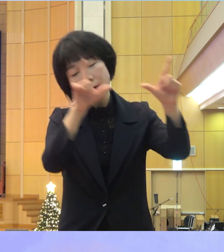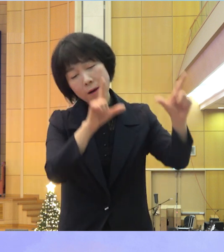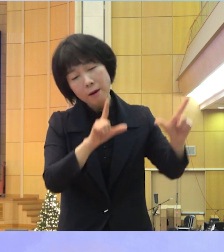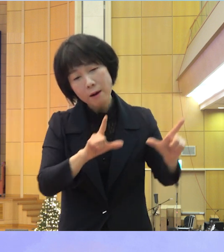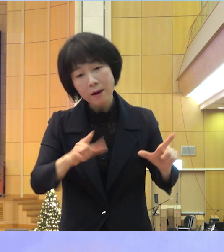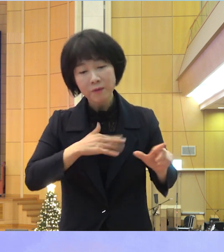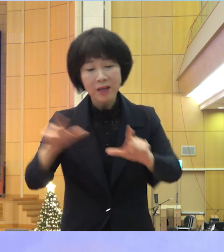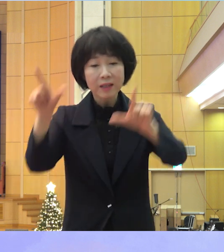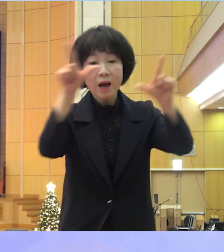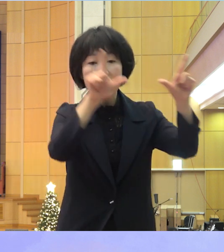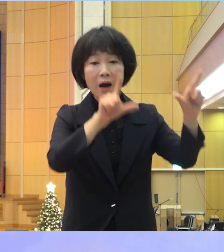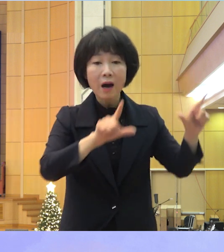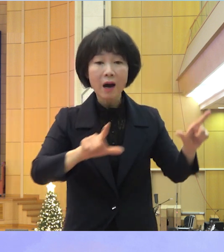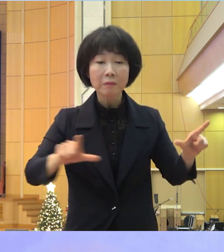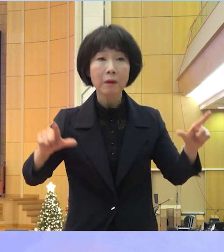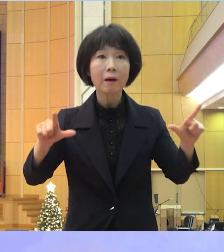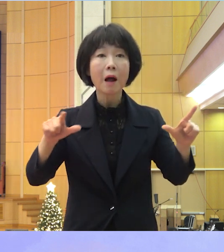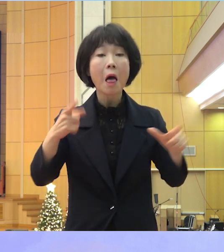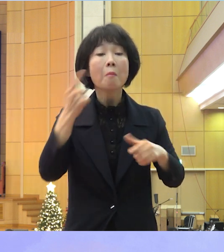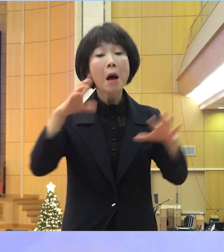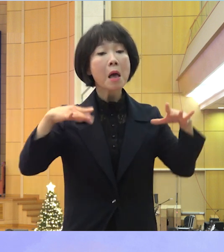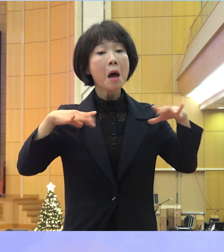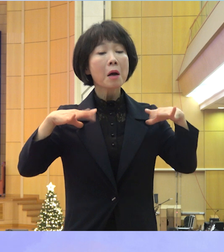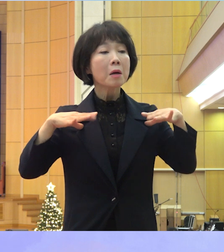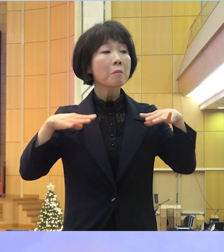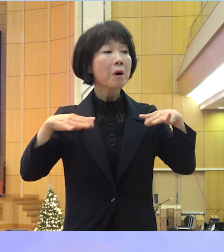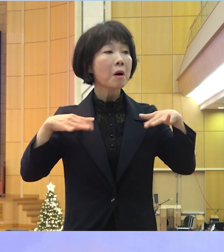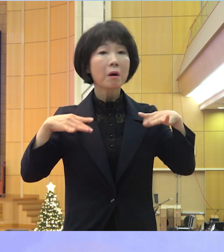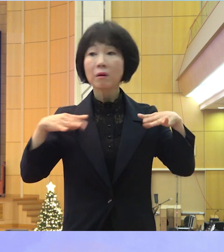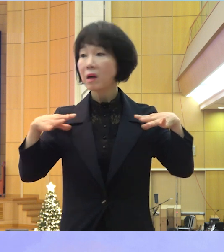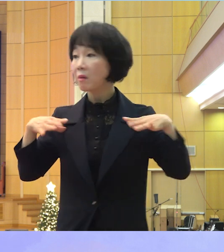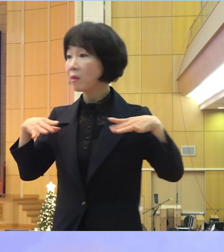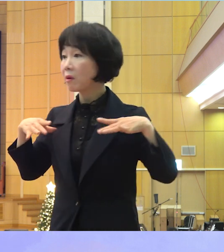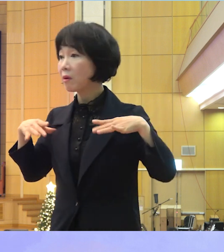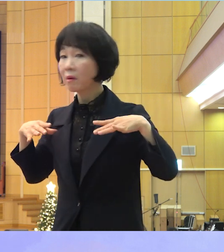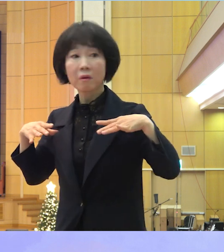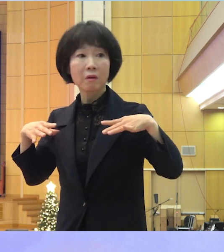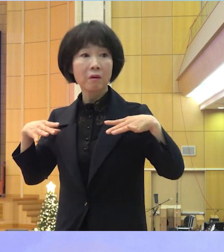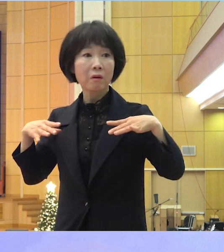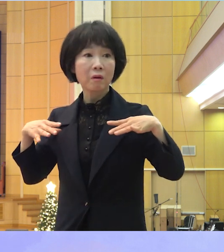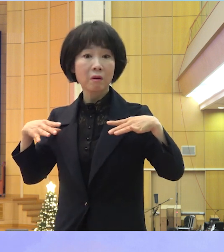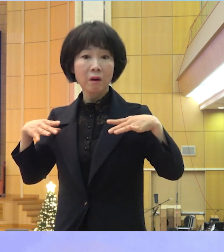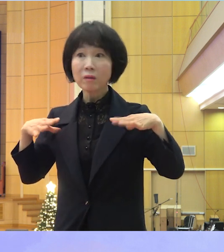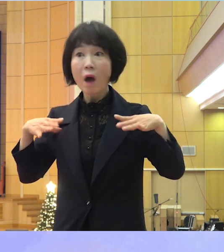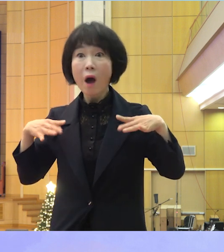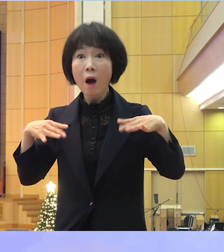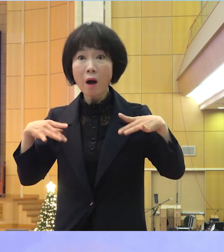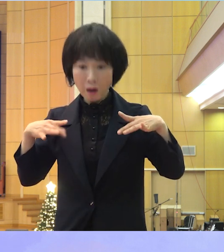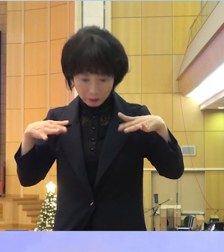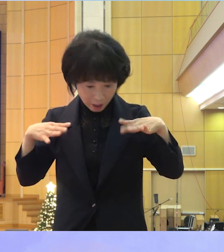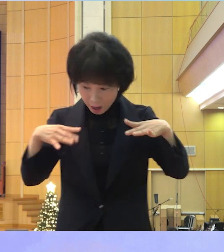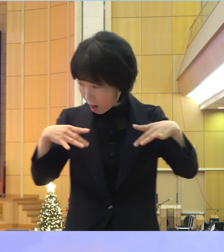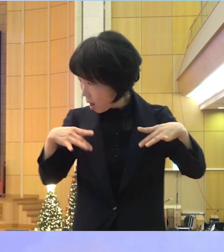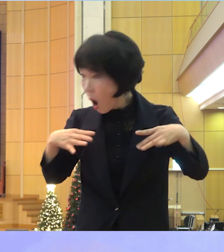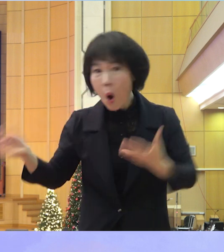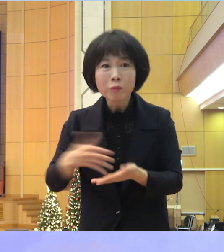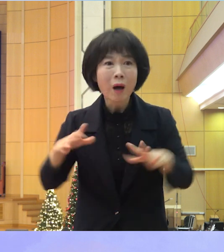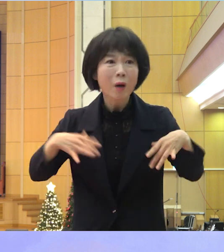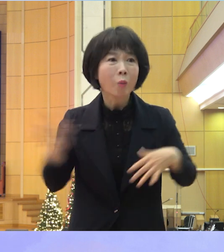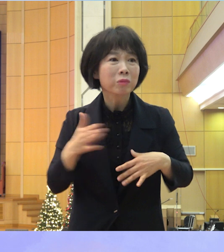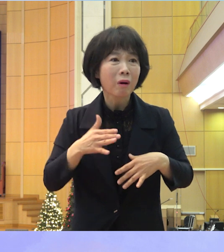살았던 나의 삶을 자랑해 본다면, 아무리 자랑하려고